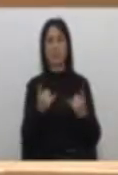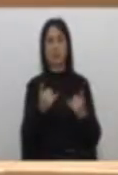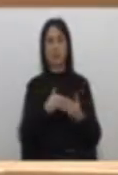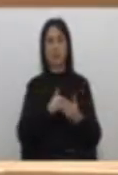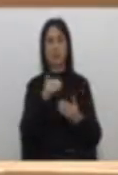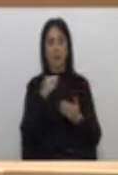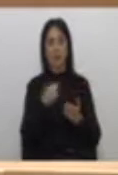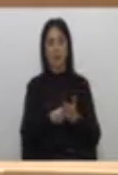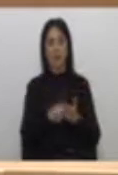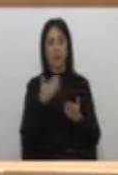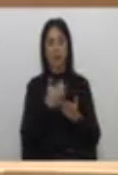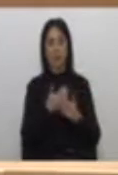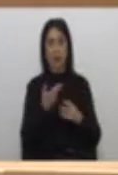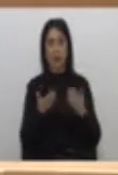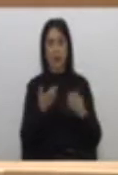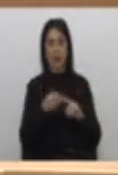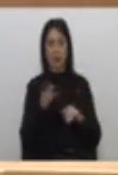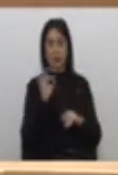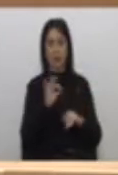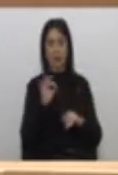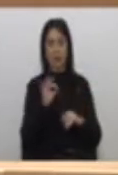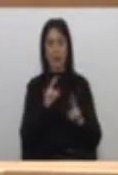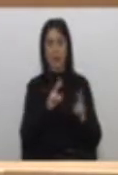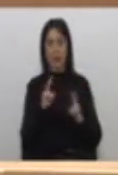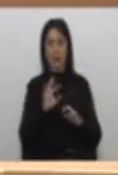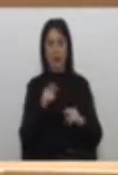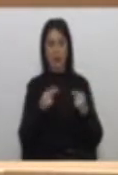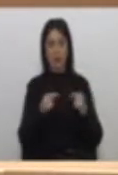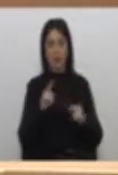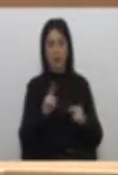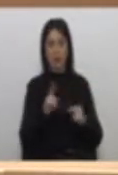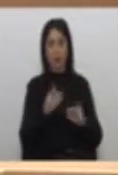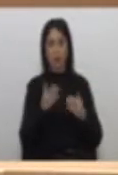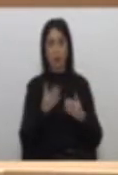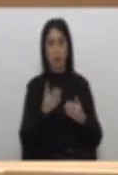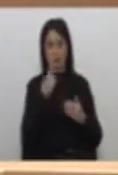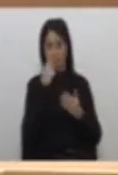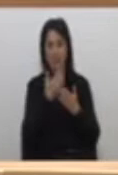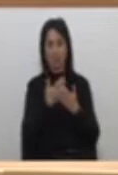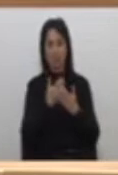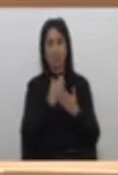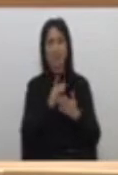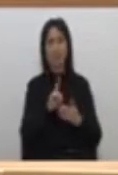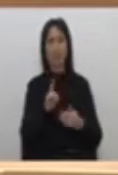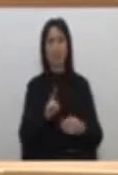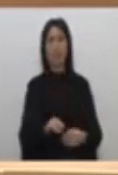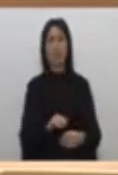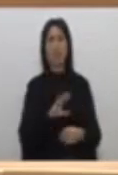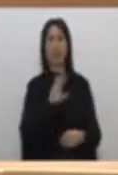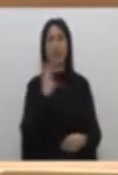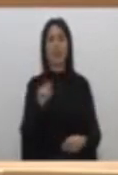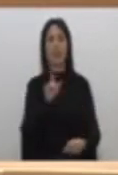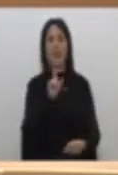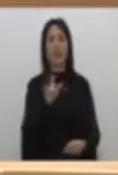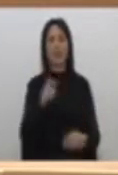უმაღლესი ღირებულება არის, ალბათ ამაზე არავინ არ დაობს. თუმცა ნიშანდობლივი არის ის, რომ ყველა